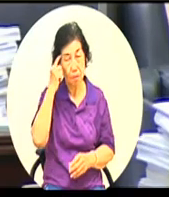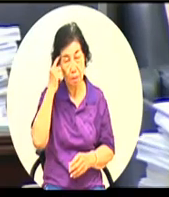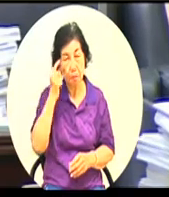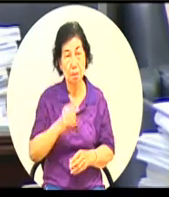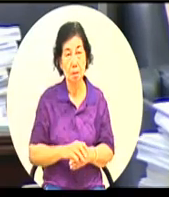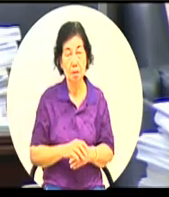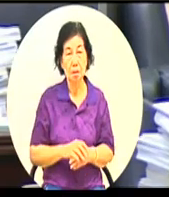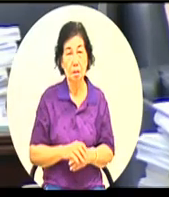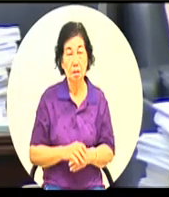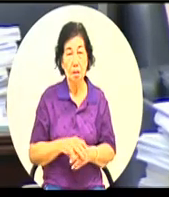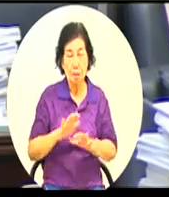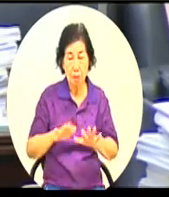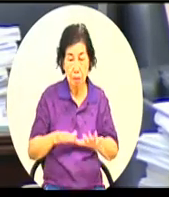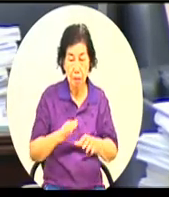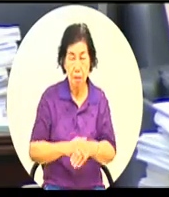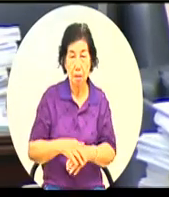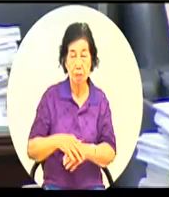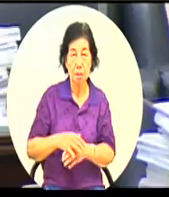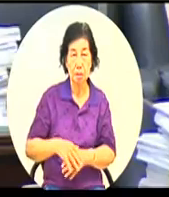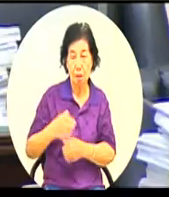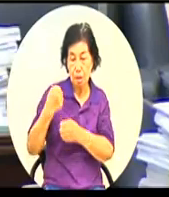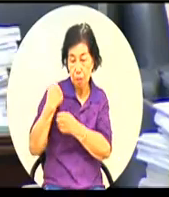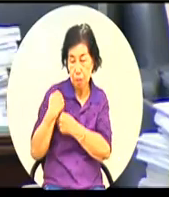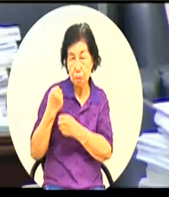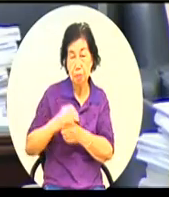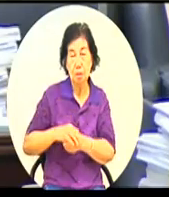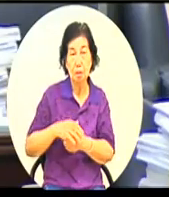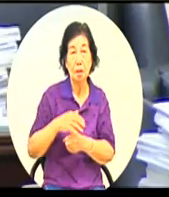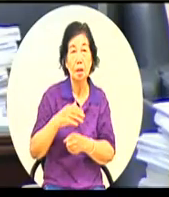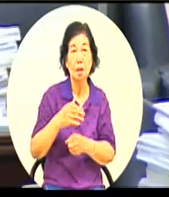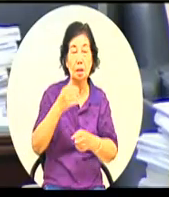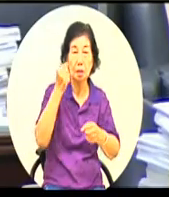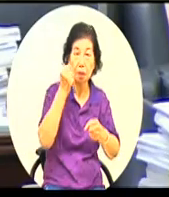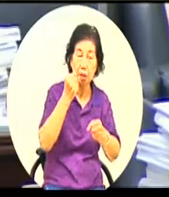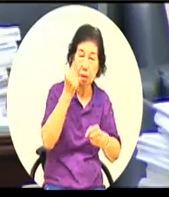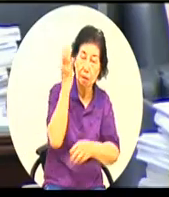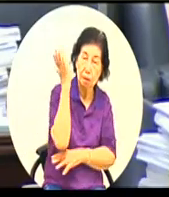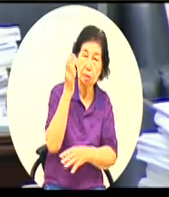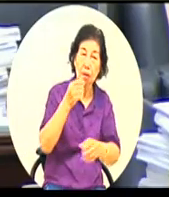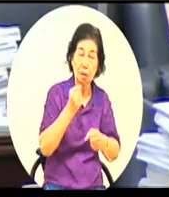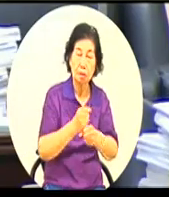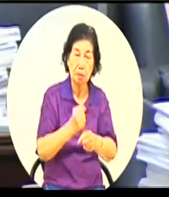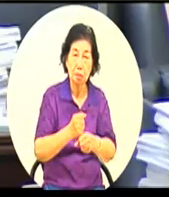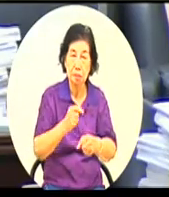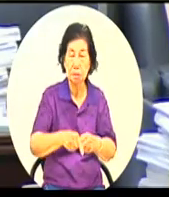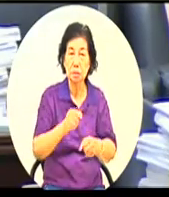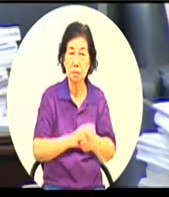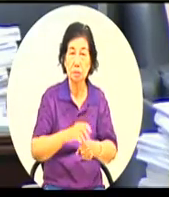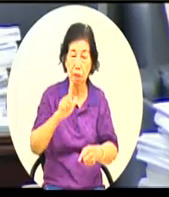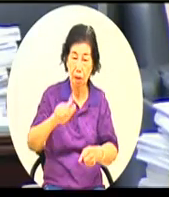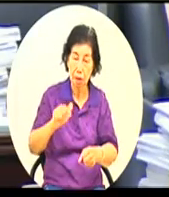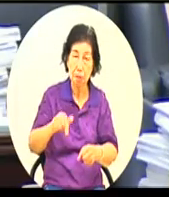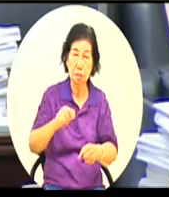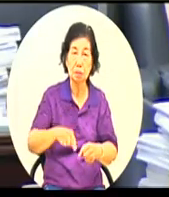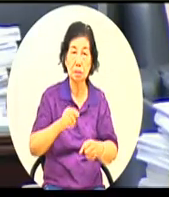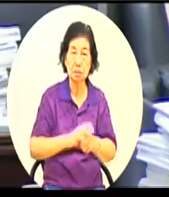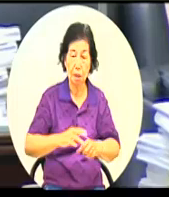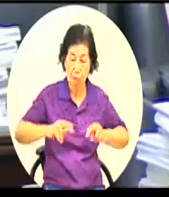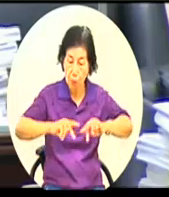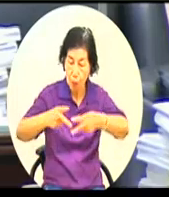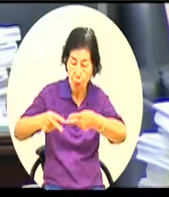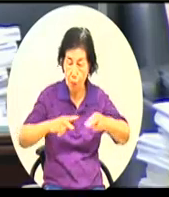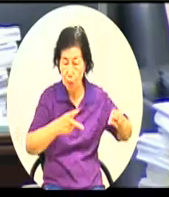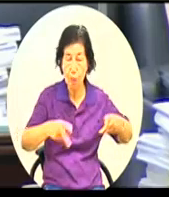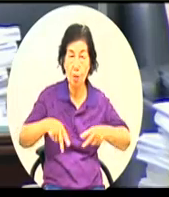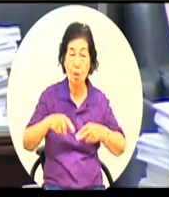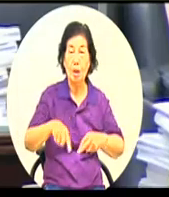公教真正有遮尼难歹？咱要改革的当中，真正必须要着爱甲污名吗？讲伊是